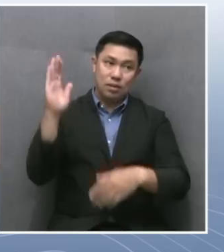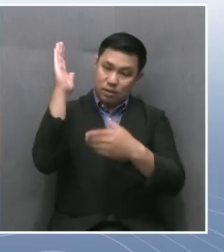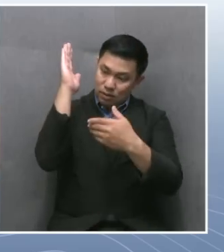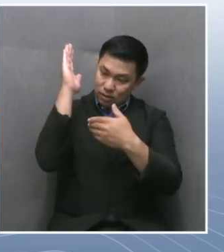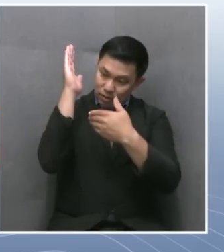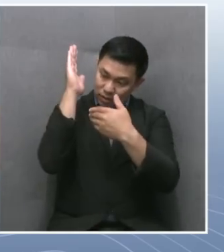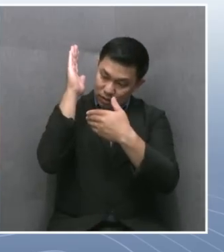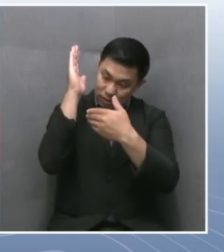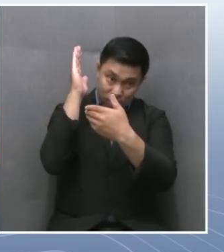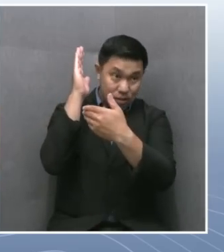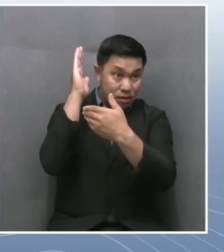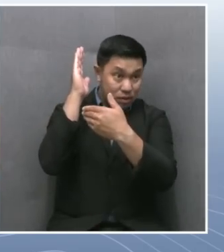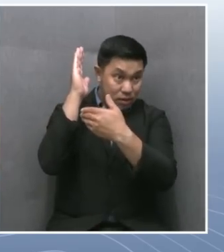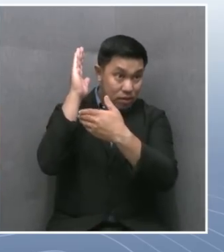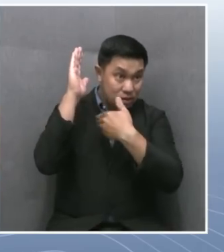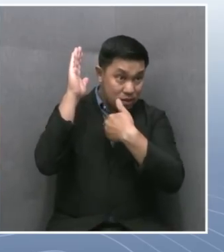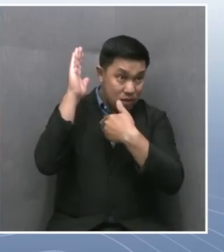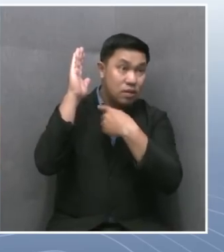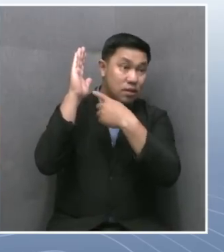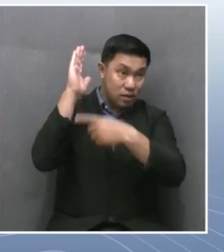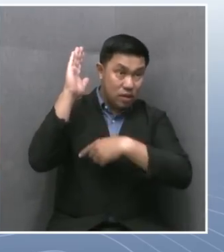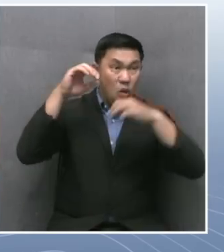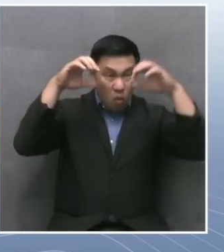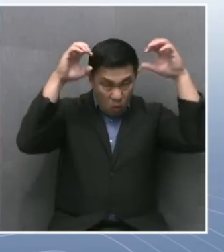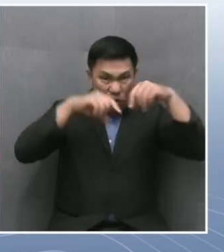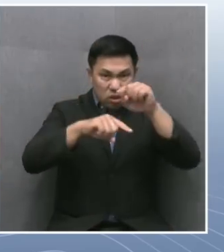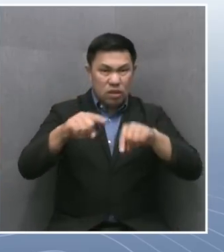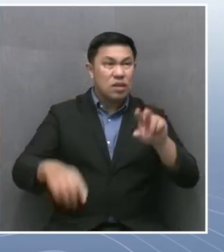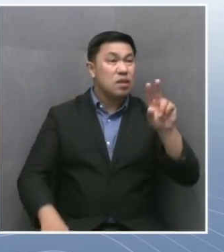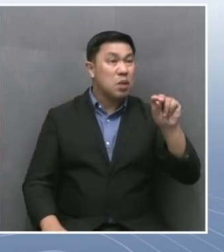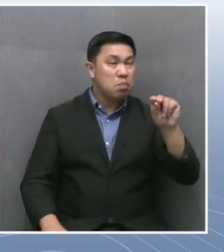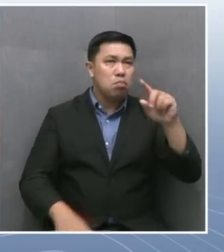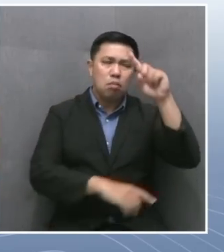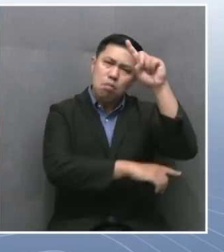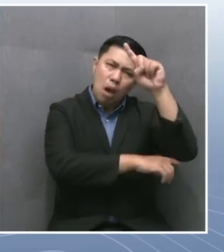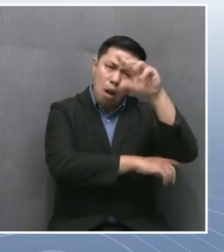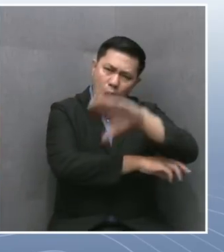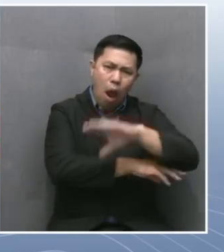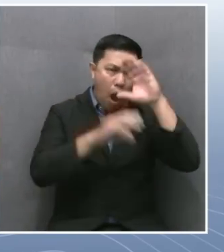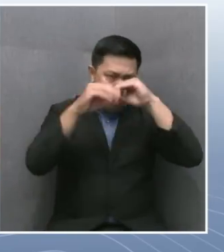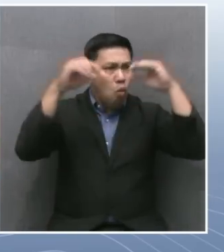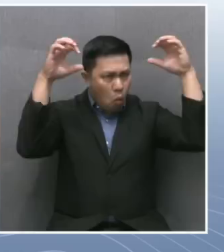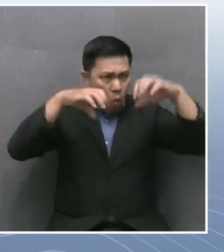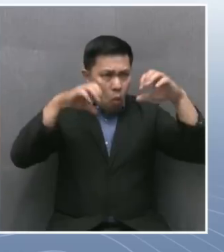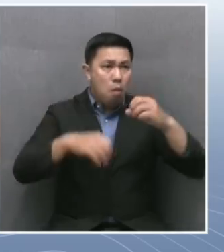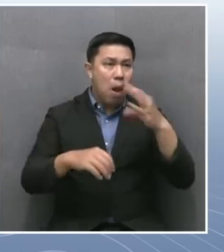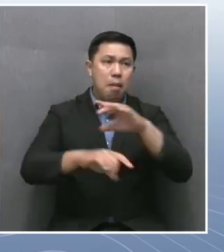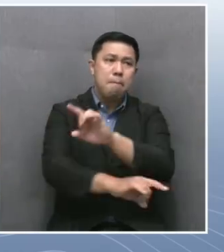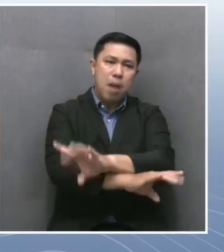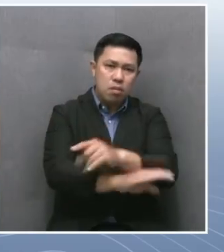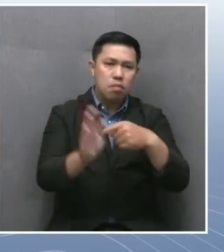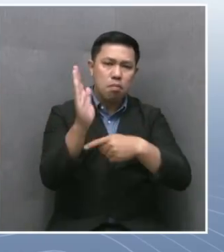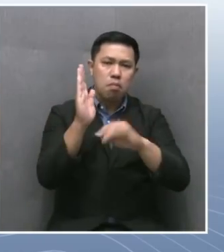คะนองร้อยละ 30ของพื้นที่ในช่วงระหว่างบ่ายถึงค่ำส่วนมากบริเวณจังหวัดเพชรบุรีประจวบ